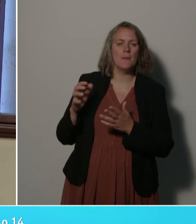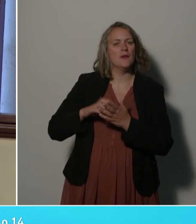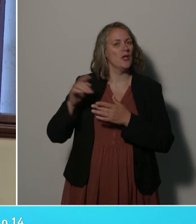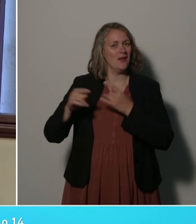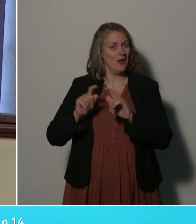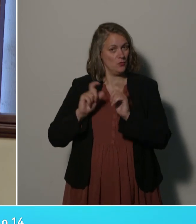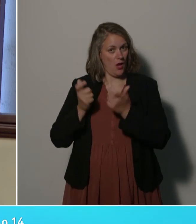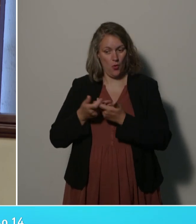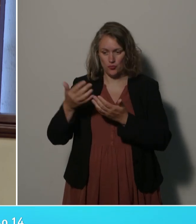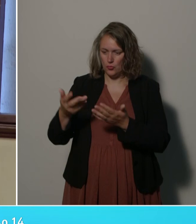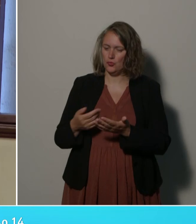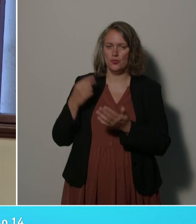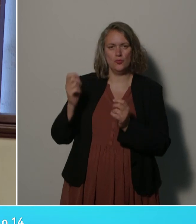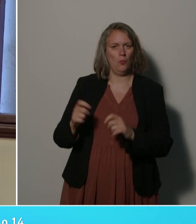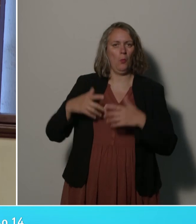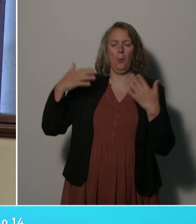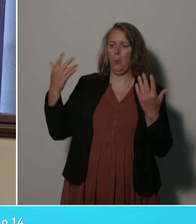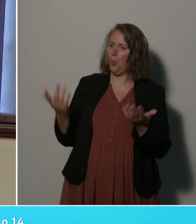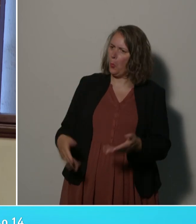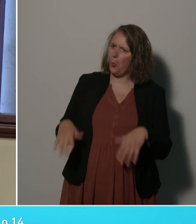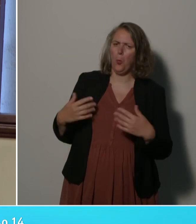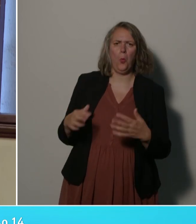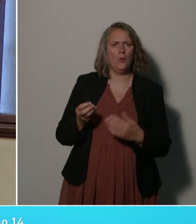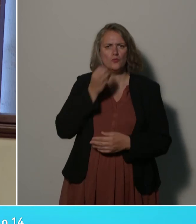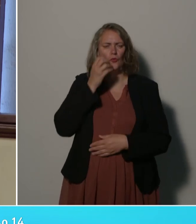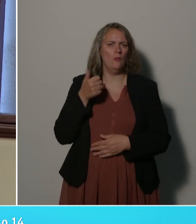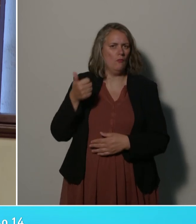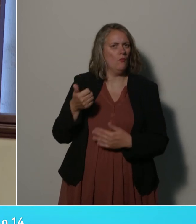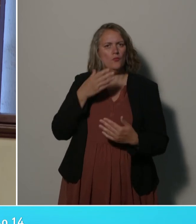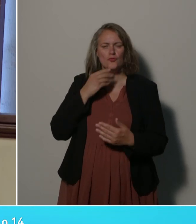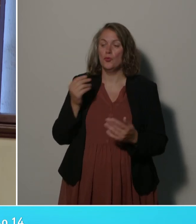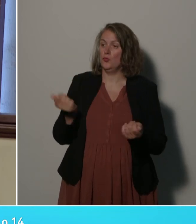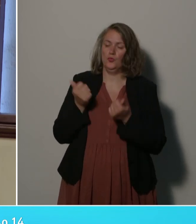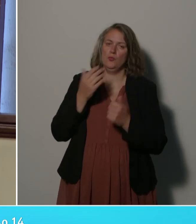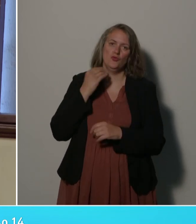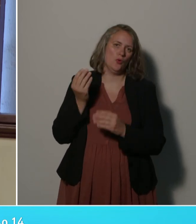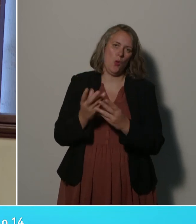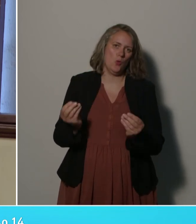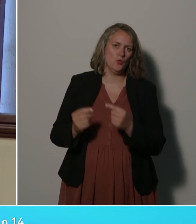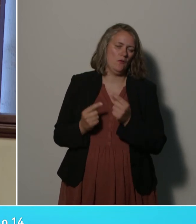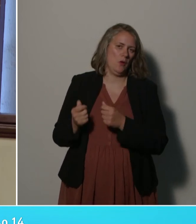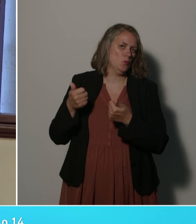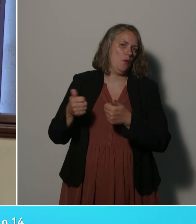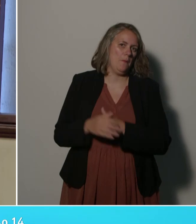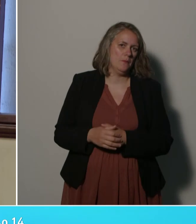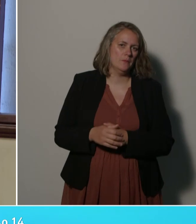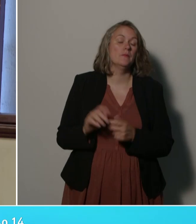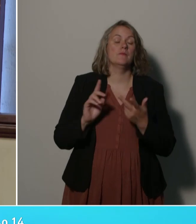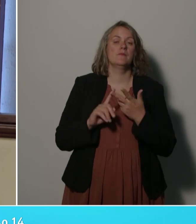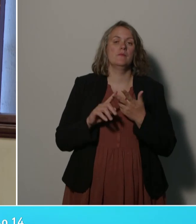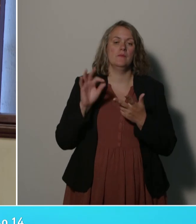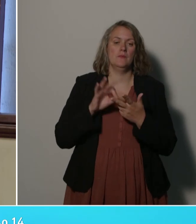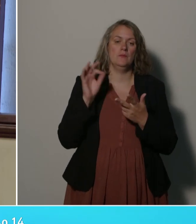Stadtentwicklungsausschuss, fand ich auch optisch und von der ganzen Anmutung eine hervorragende Entwicklung. Dritter Punkt,